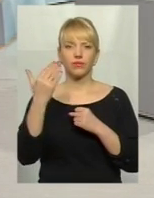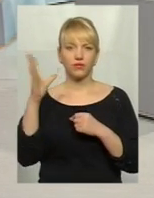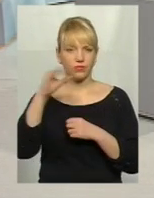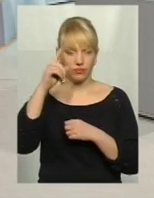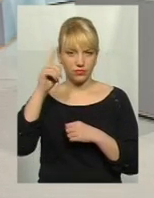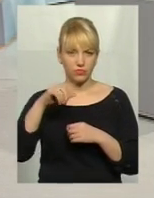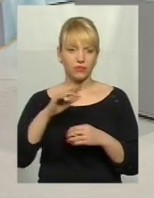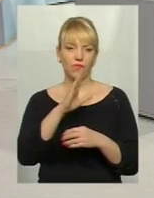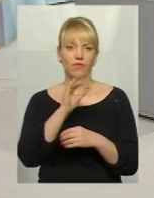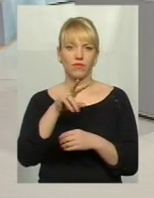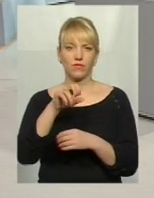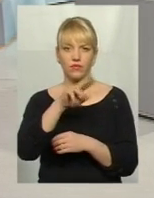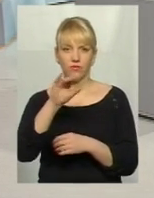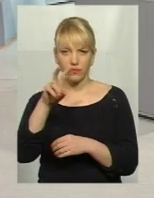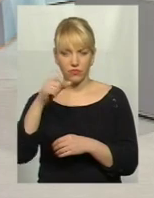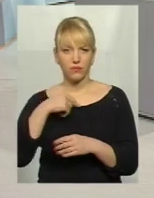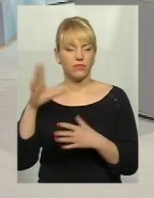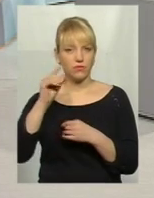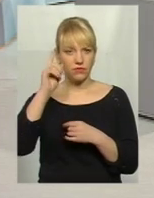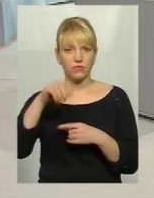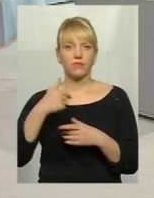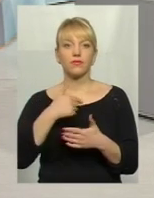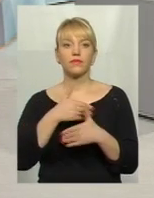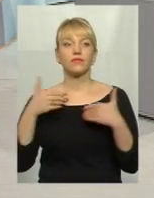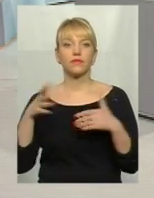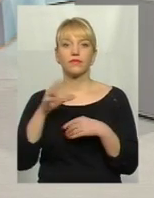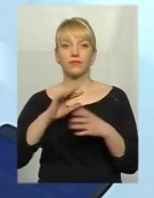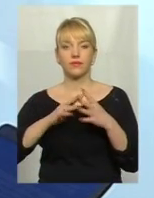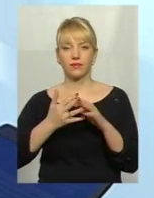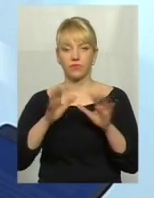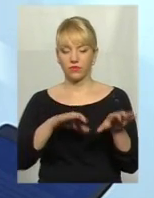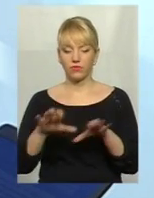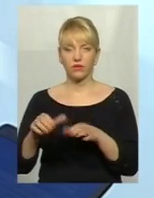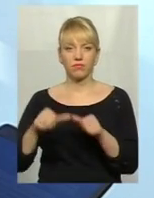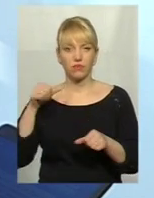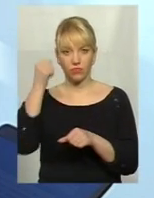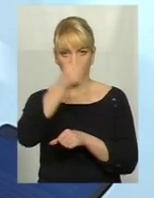ми зустрічались, ми їздили, ми всі сільські голови минулого року